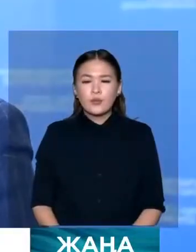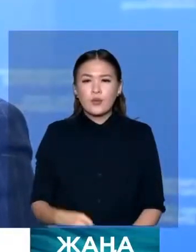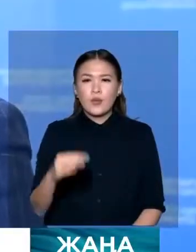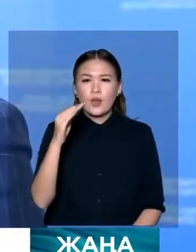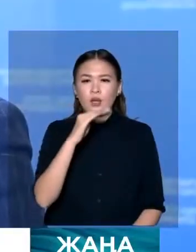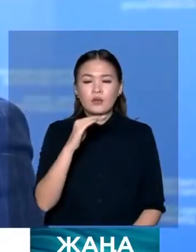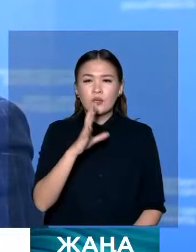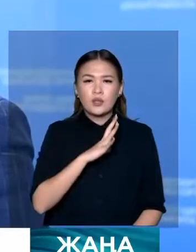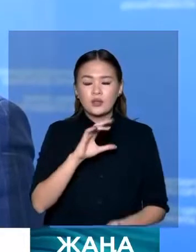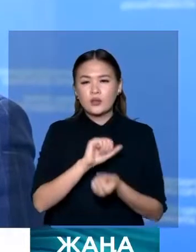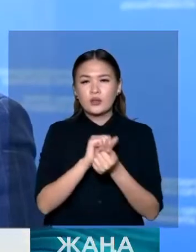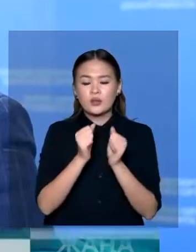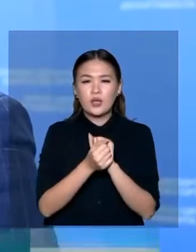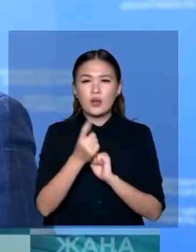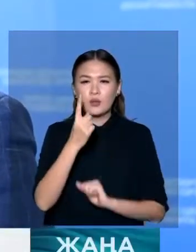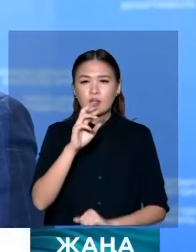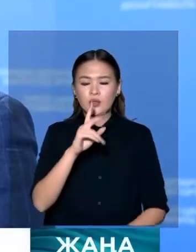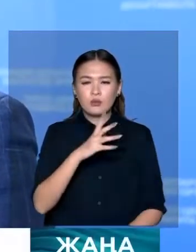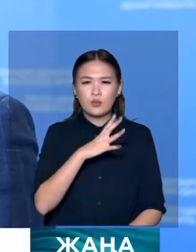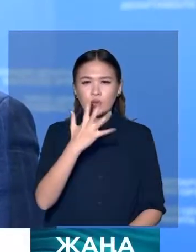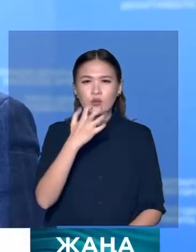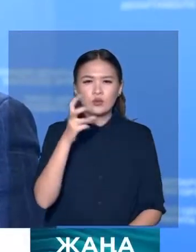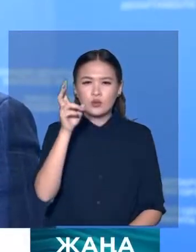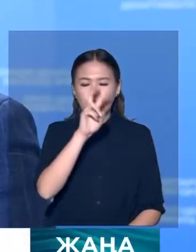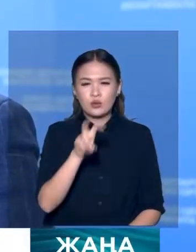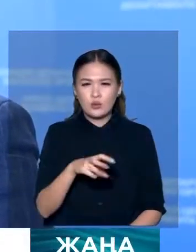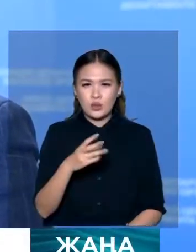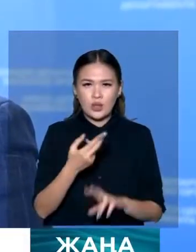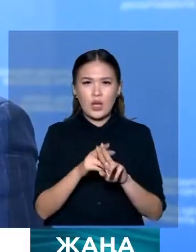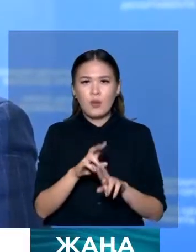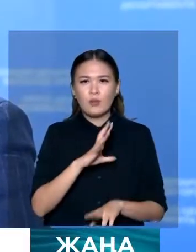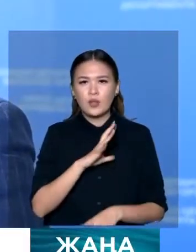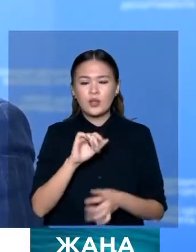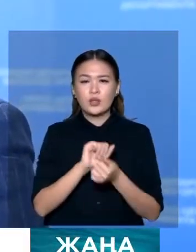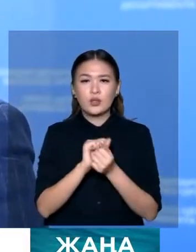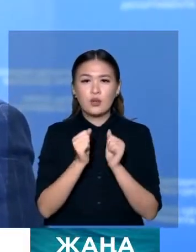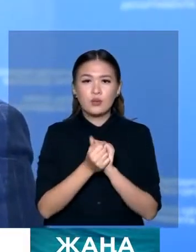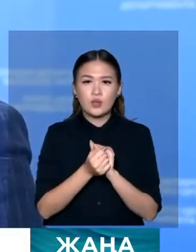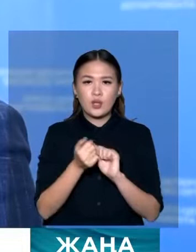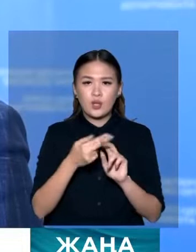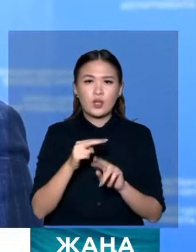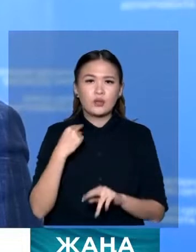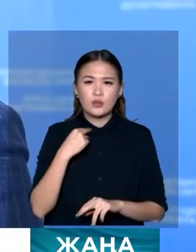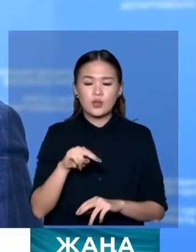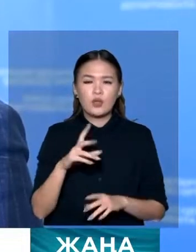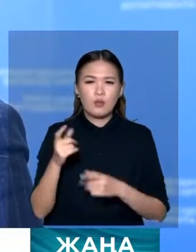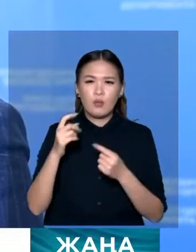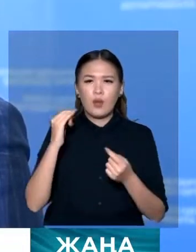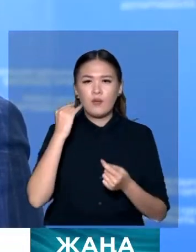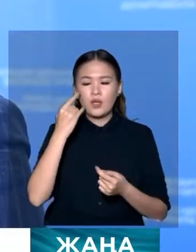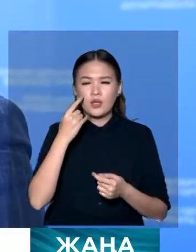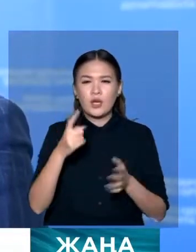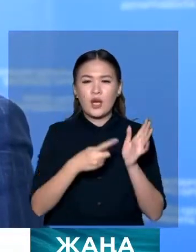Фигуранттар асыл тастардың бір келісін 500 ақш долларына бағалаған. Олар асыл тастарды қылмыстық жолмен Павлодар және